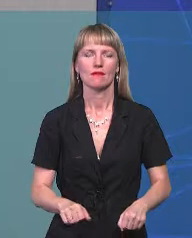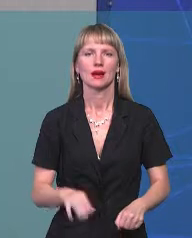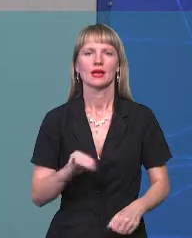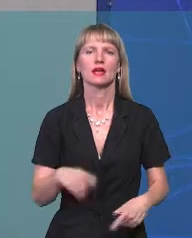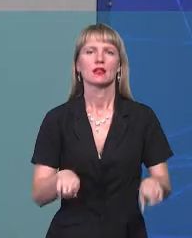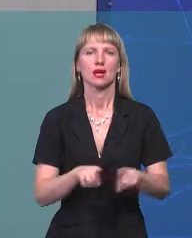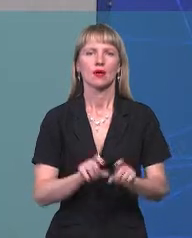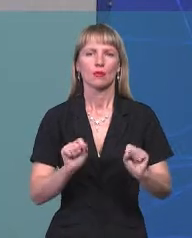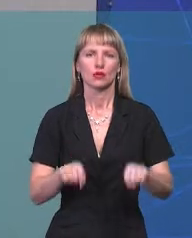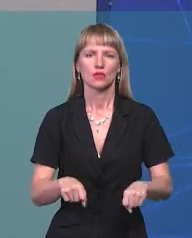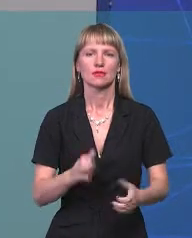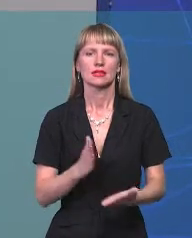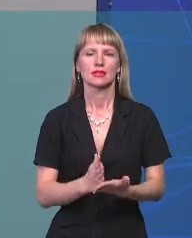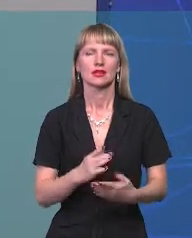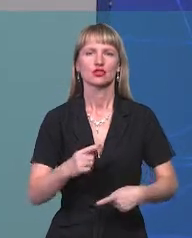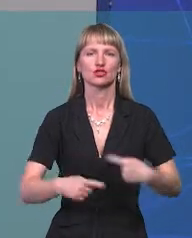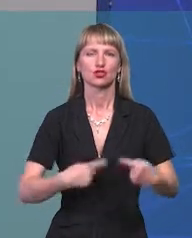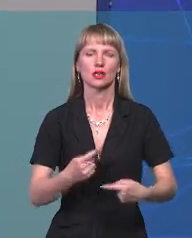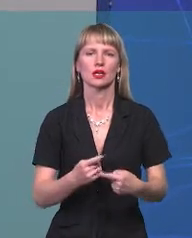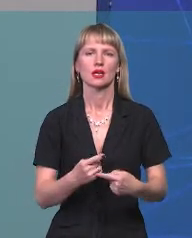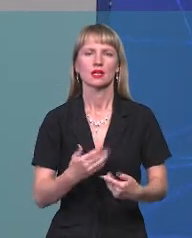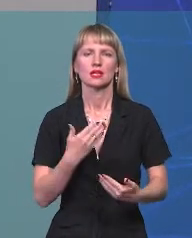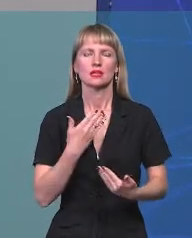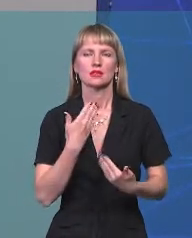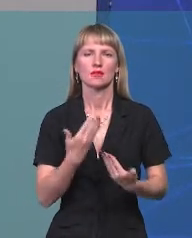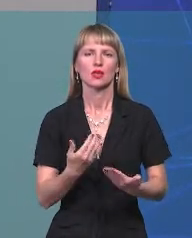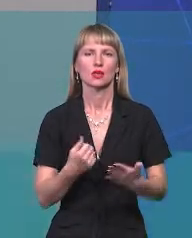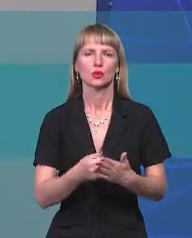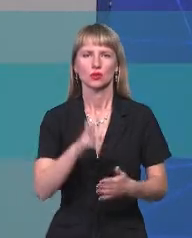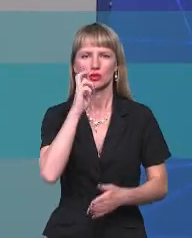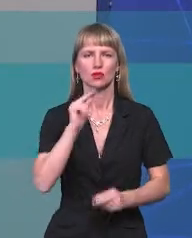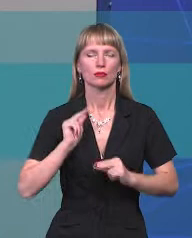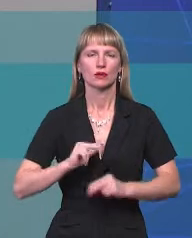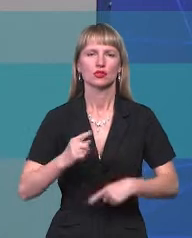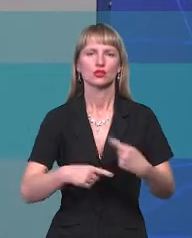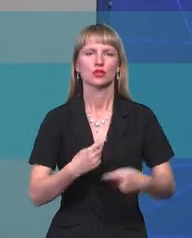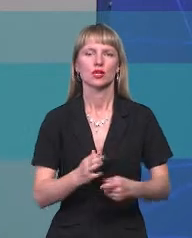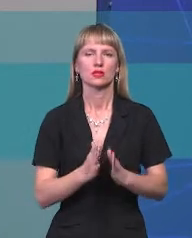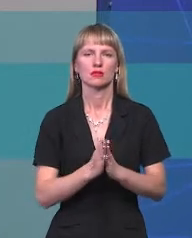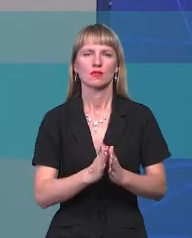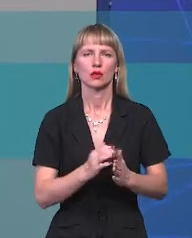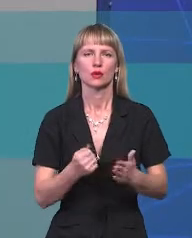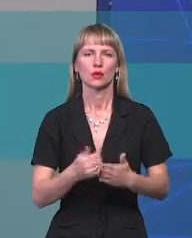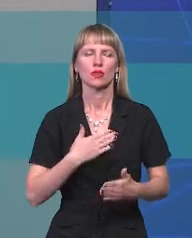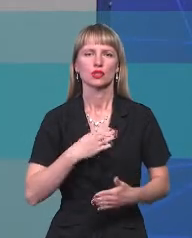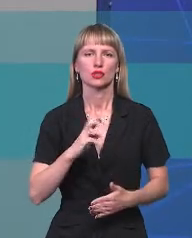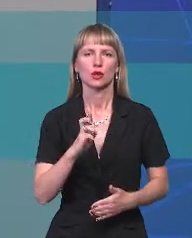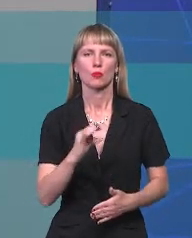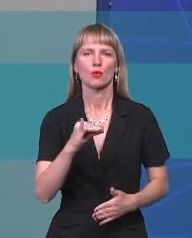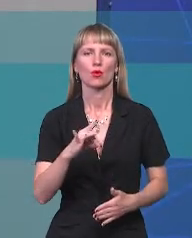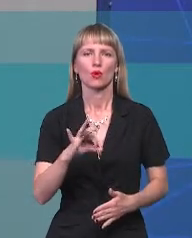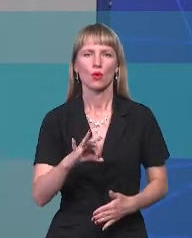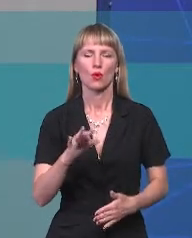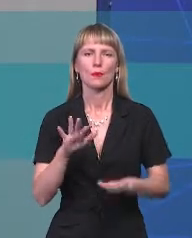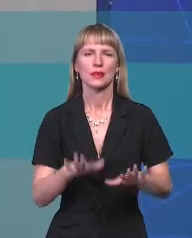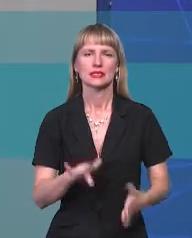така можливість є і через звернення до Держпраці, і через звернення до наших бюро, місцевих